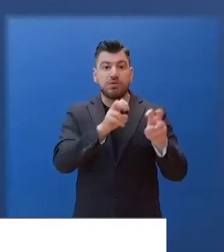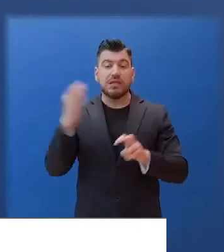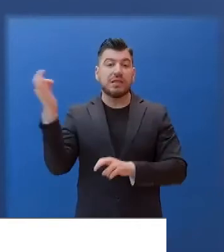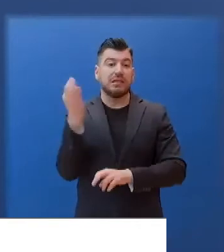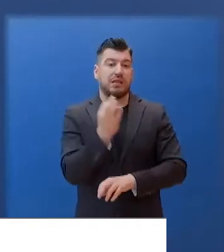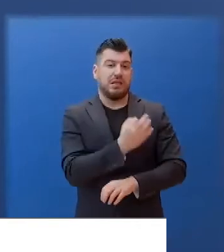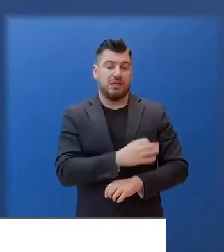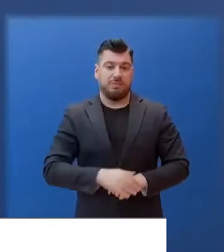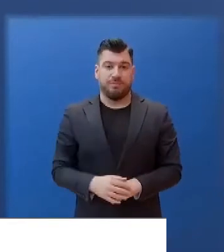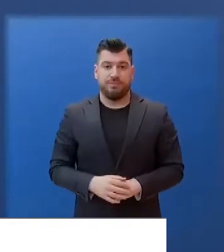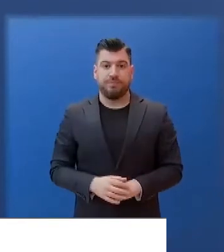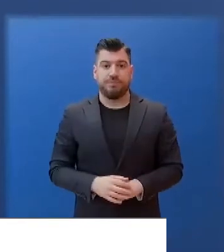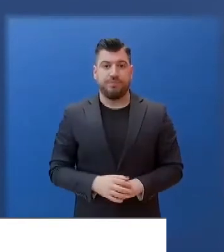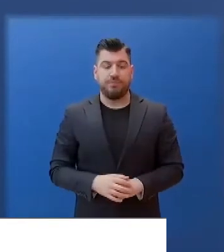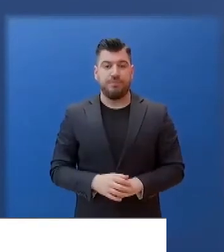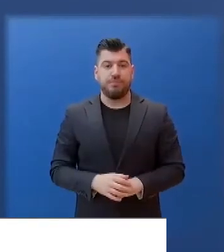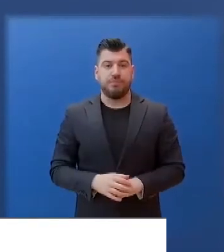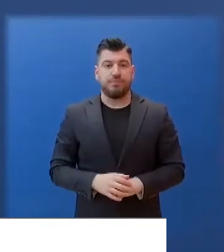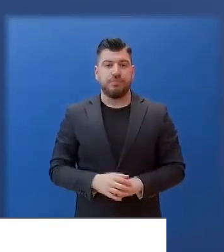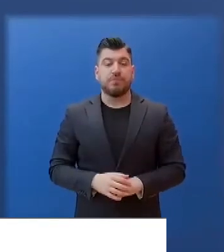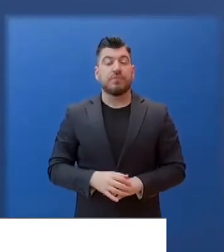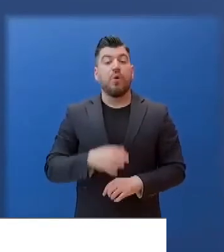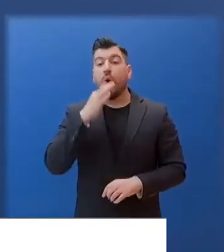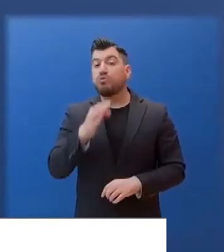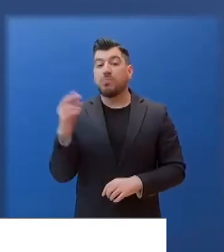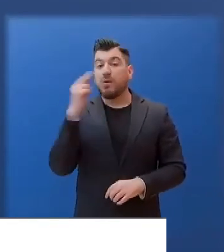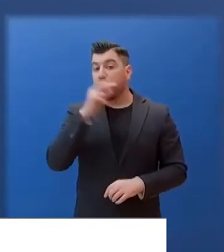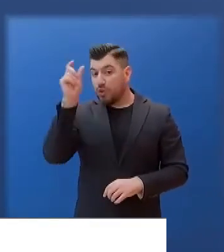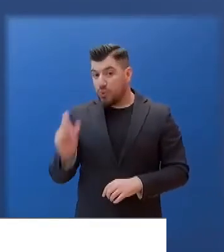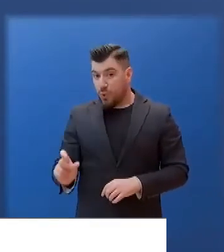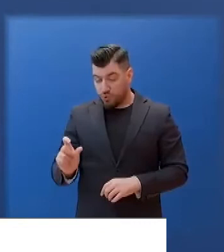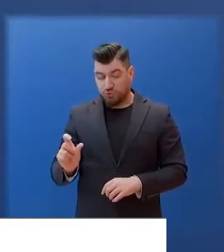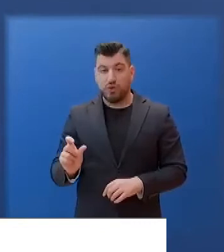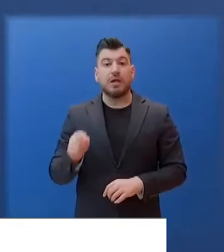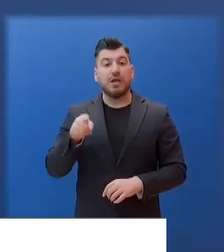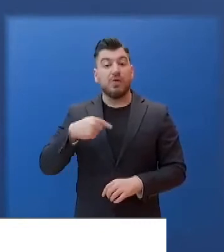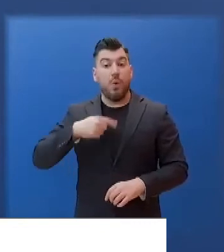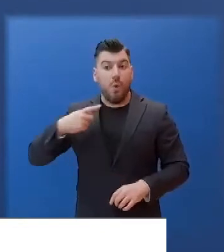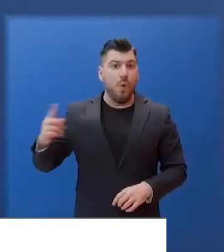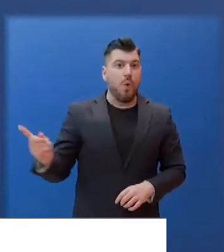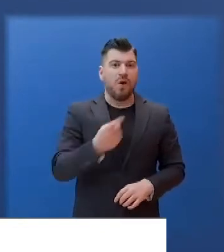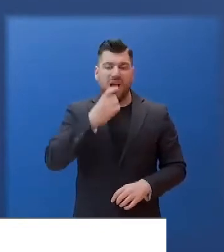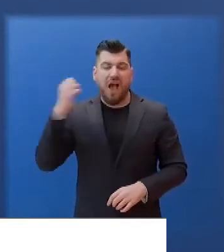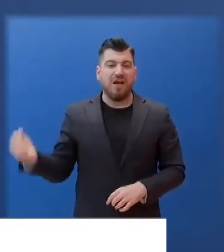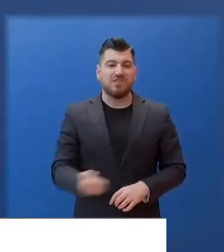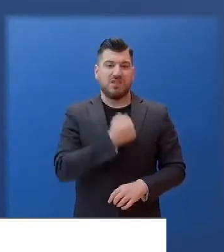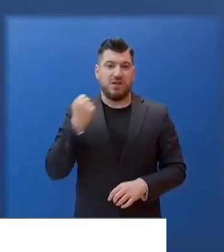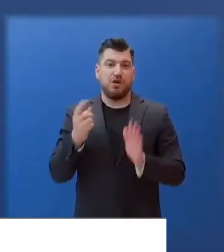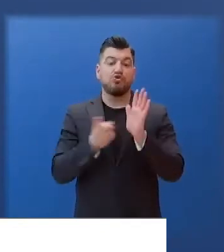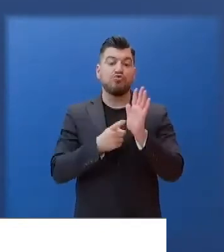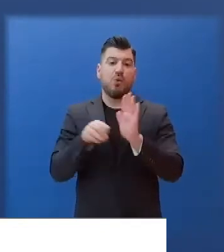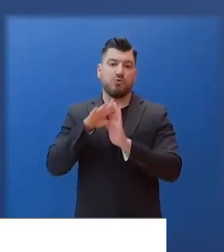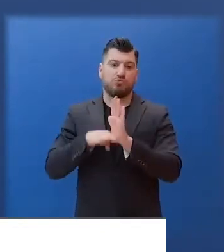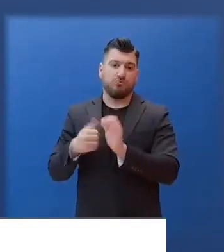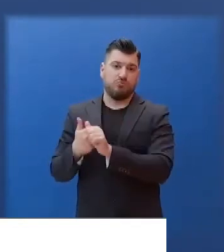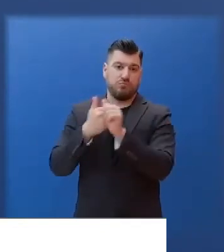ελέγχους. Θα είμαστε, όπως τόνισε σήμερα ο Πρωθυπουργός Κυριάκος Μητσοτάκης, αυστηροί στην επιβολή του νόμου, καθώς είναι